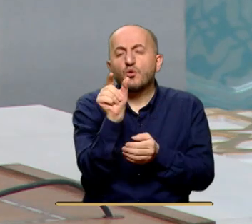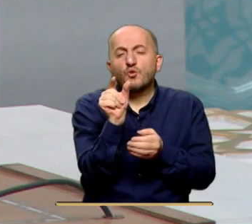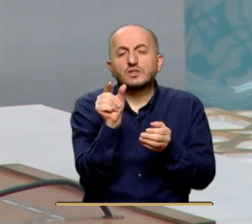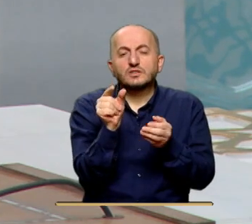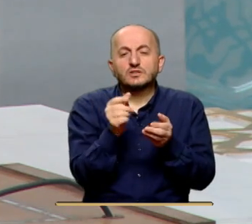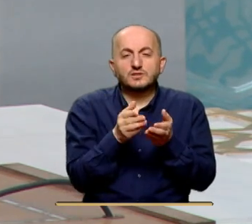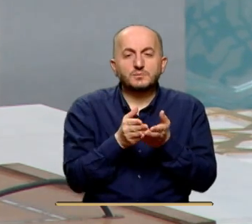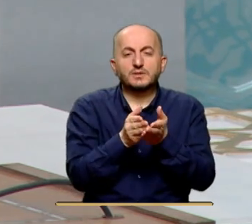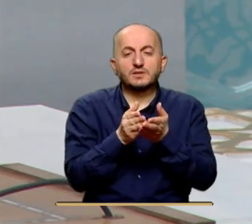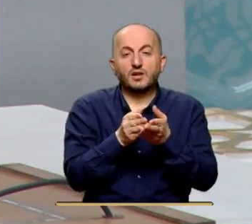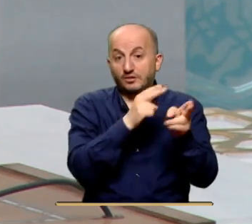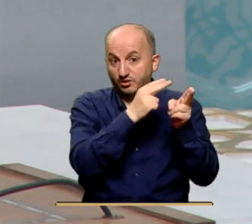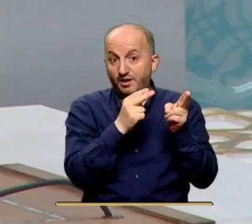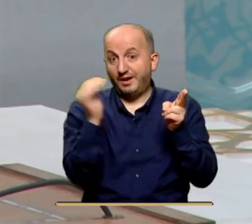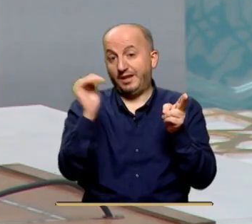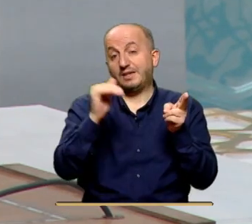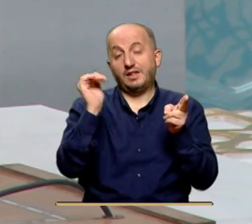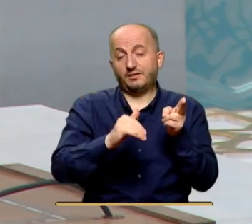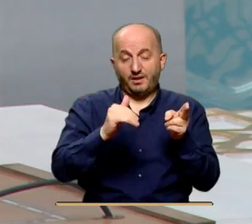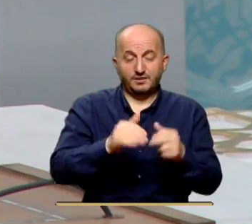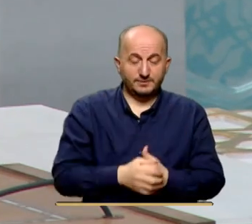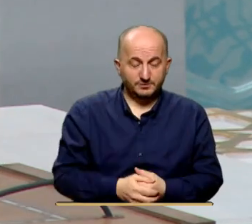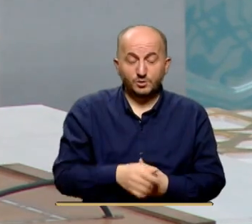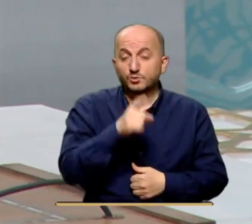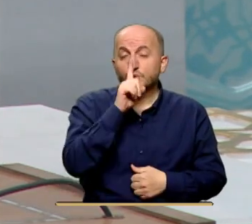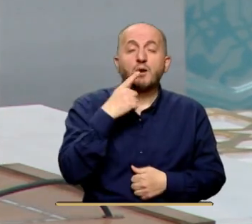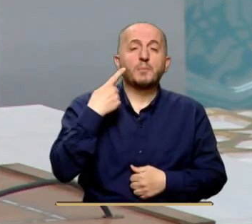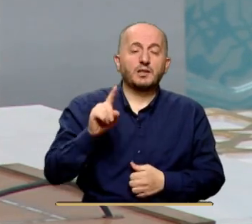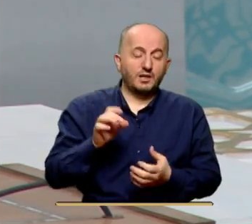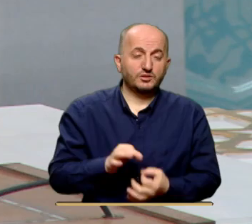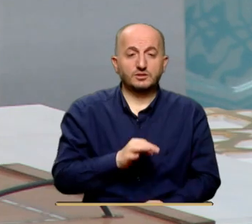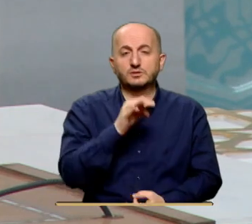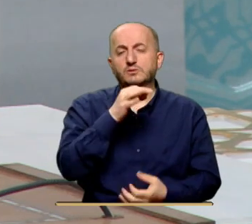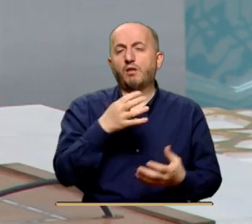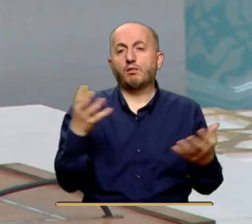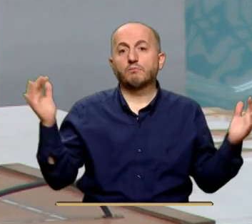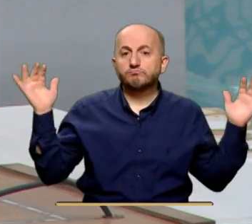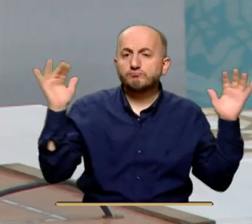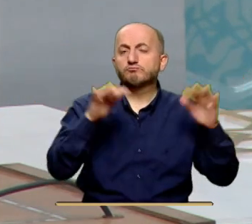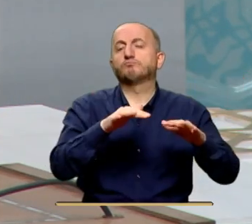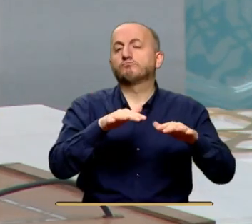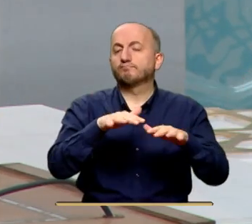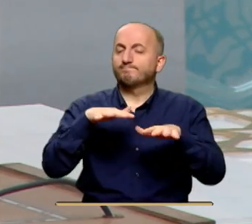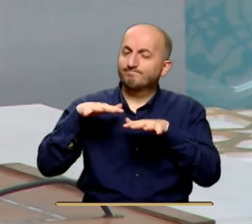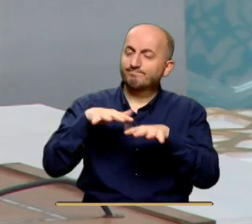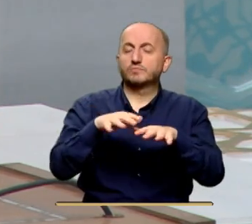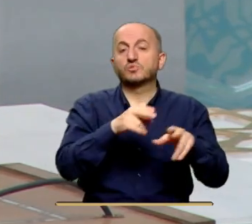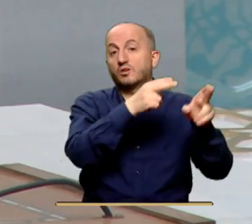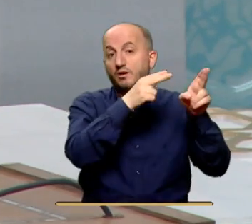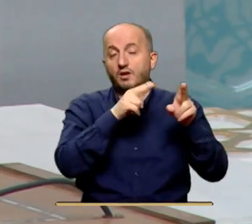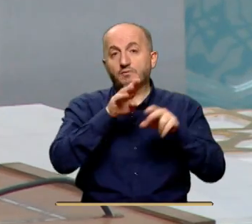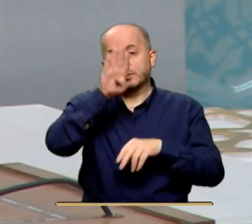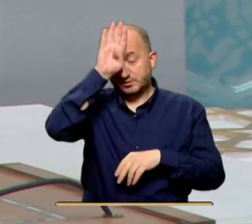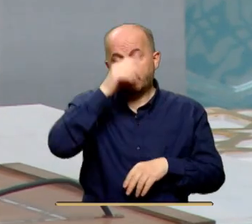karaya. Düşünebiliyor musunuz? Yüz binlerce insanla saldırdılar. Çanakkale ve İstanbul